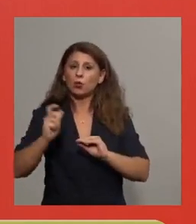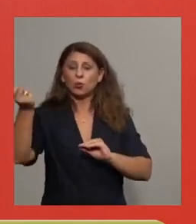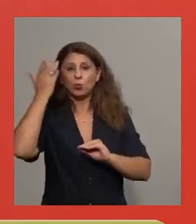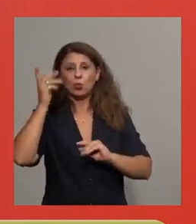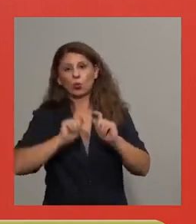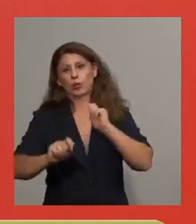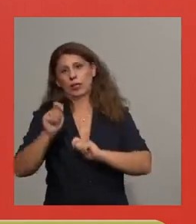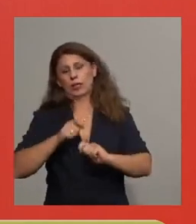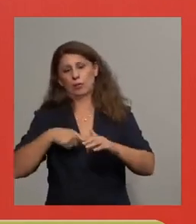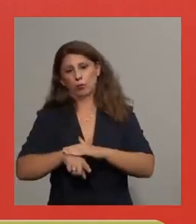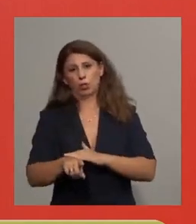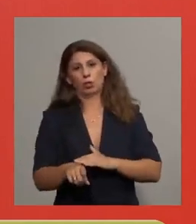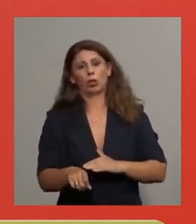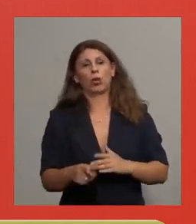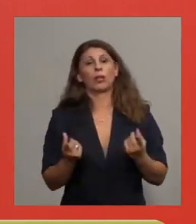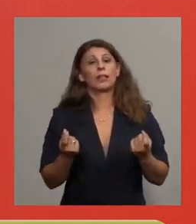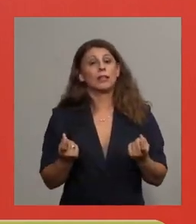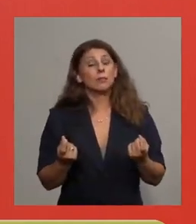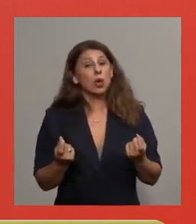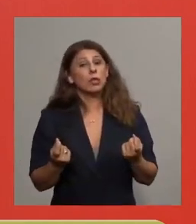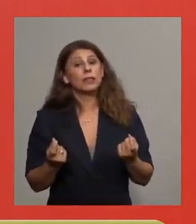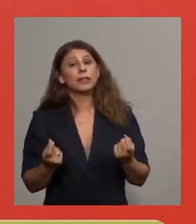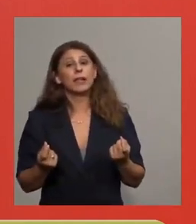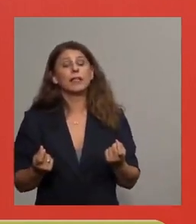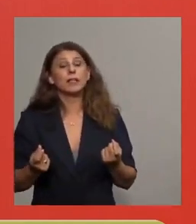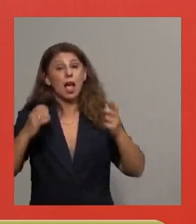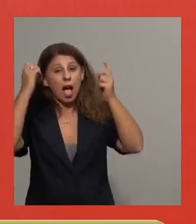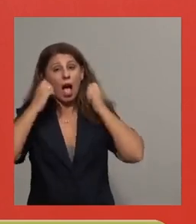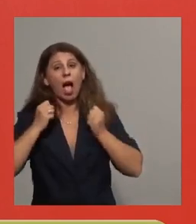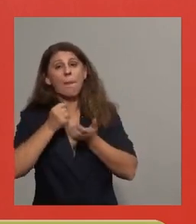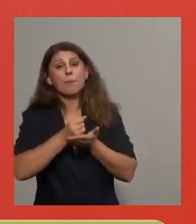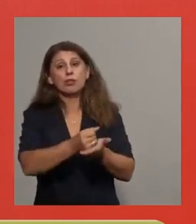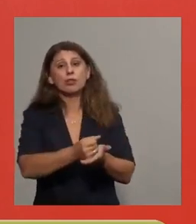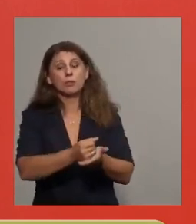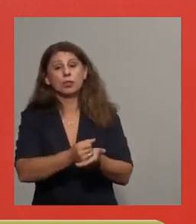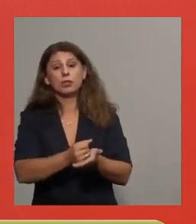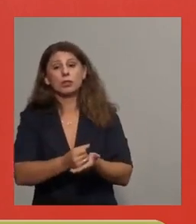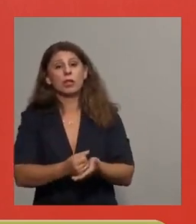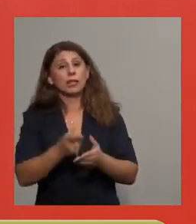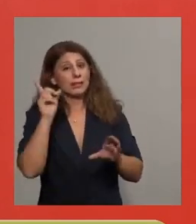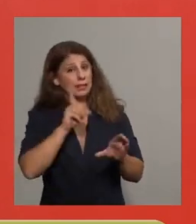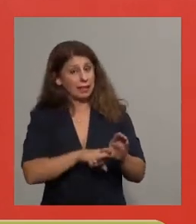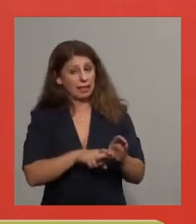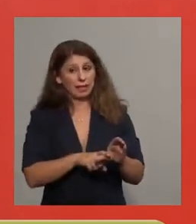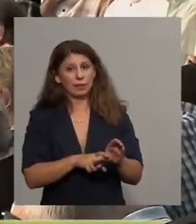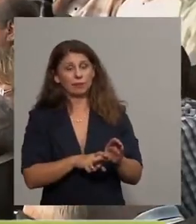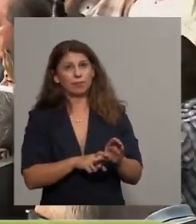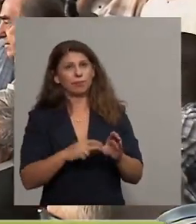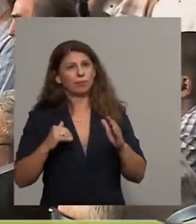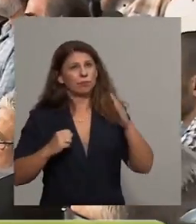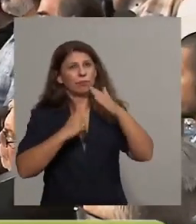κόστους κατασκευής και τις προκλητικές αποζημιώσεις στην ανάδοχο εταιρεία